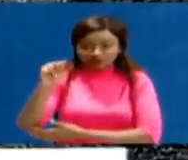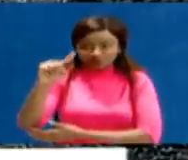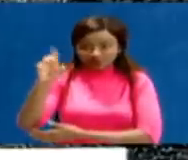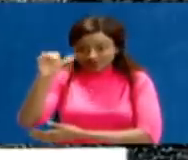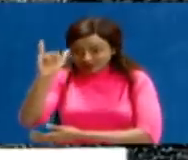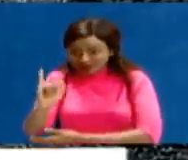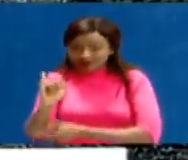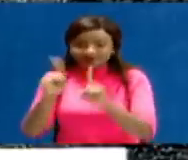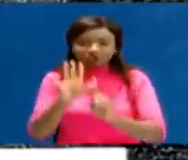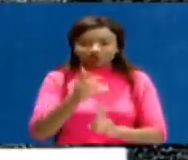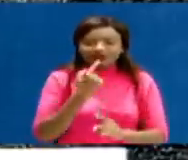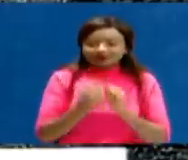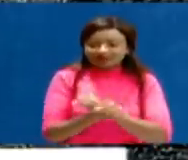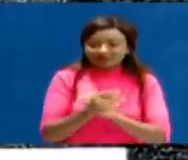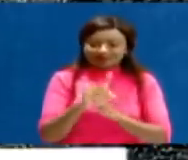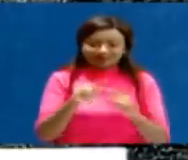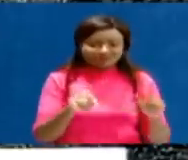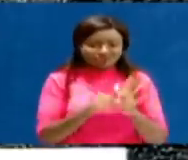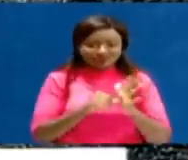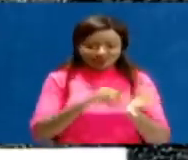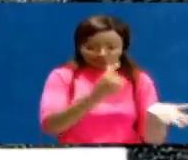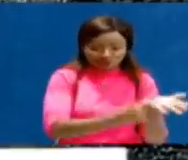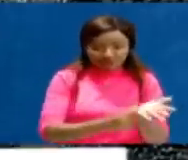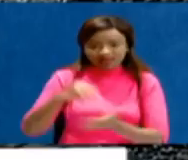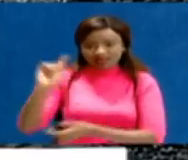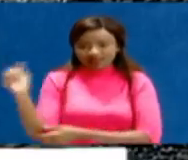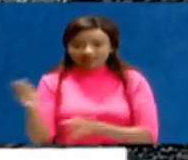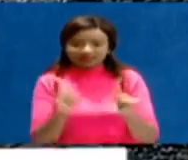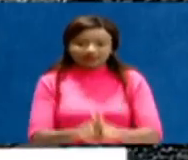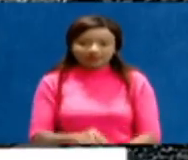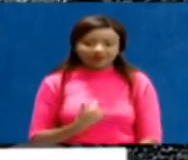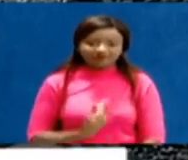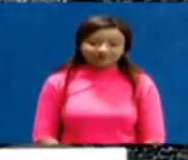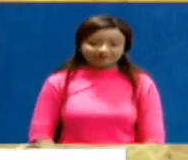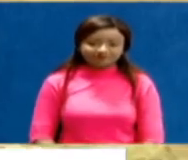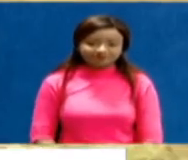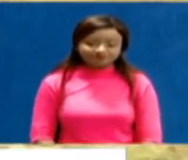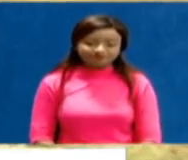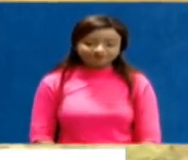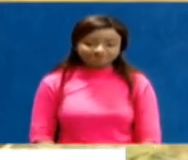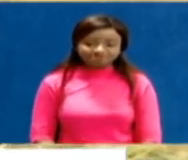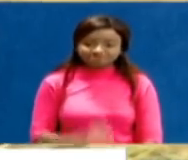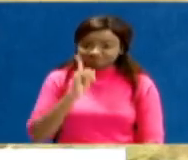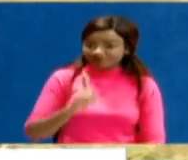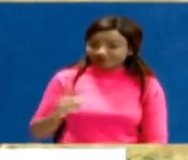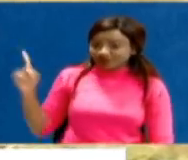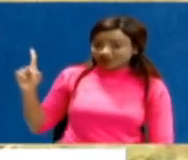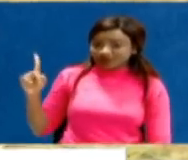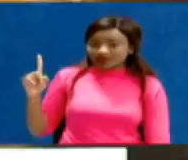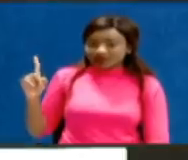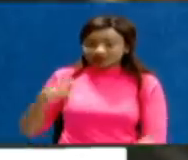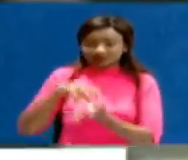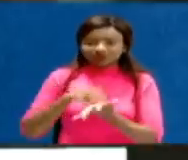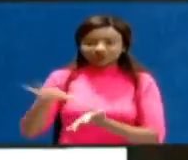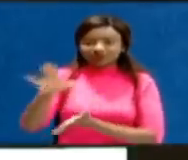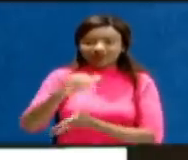za uchukuzi baina ya mataifa ya Kenya na Uganda. Collins Chitiabai na taarifa hii. Ndio taswira kamili ya barabara